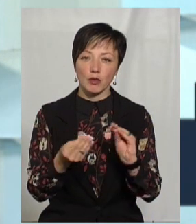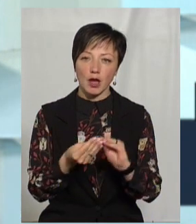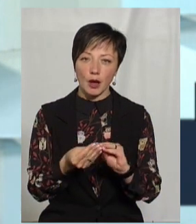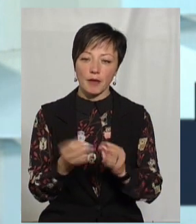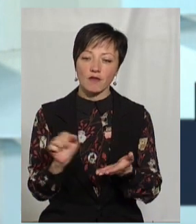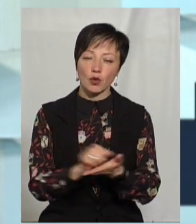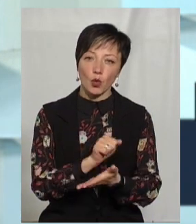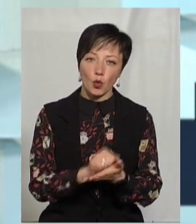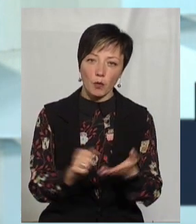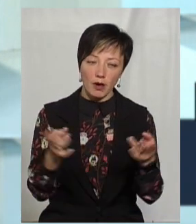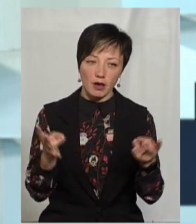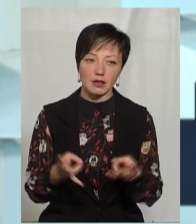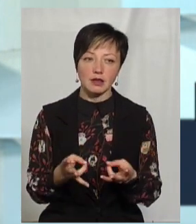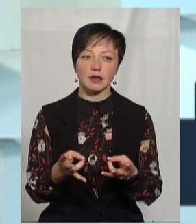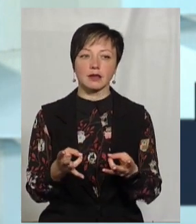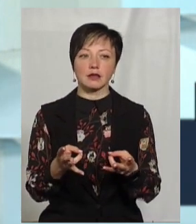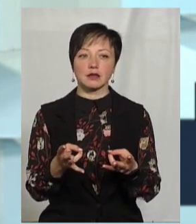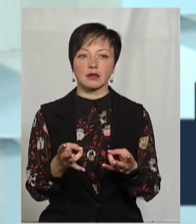в документах, в